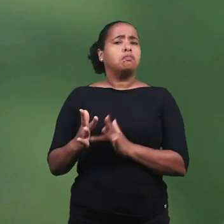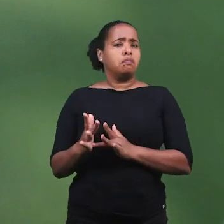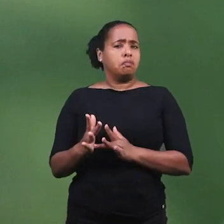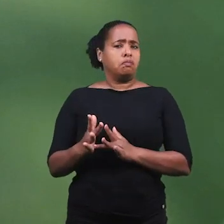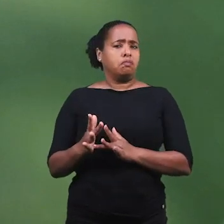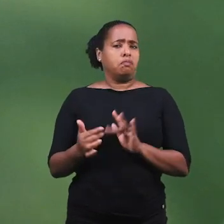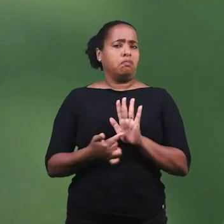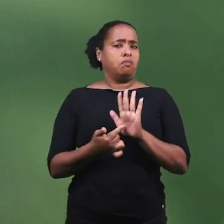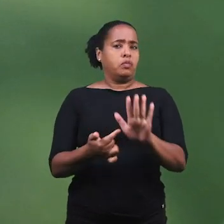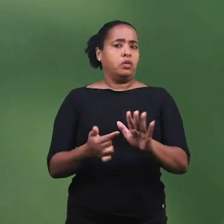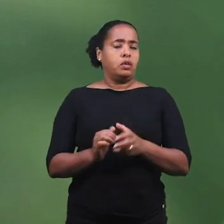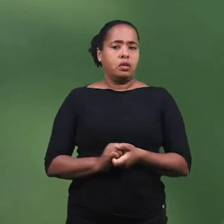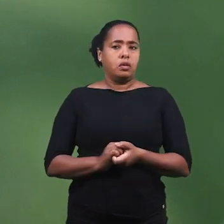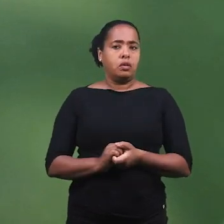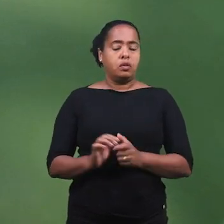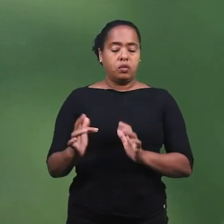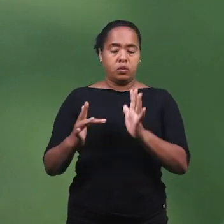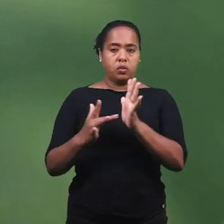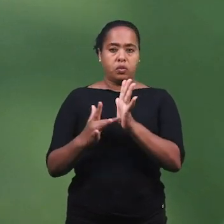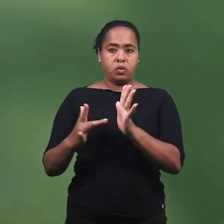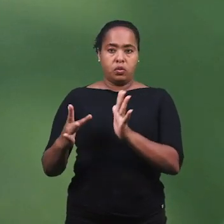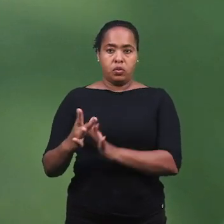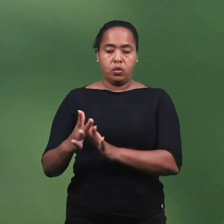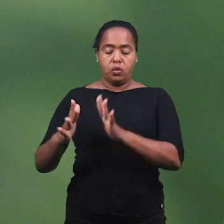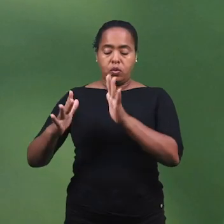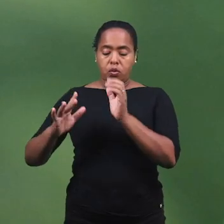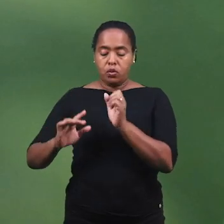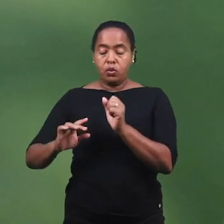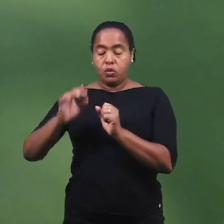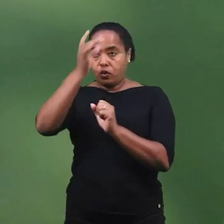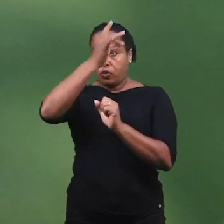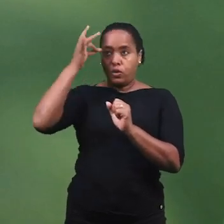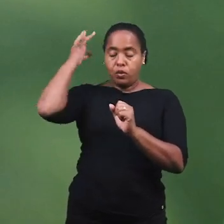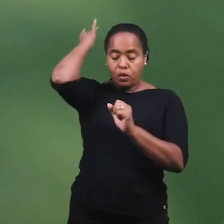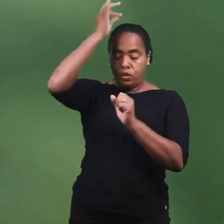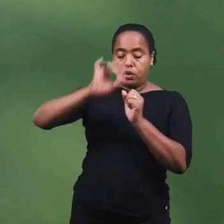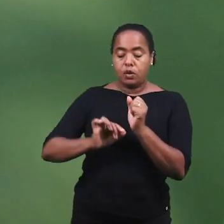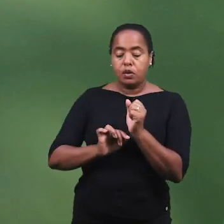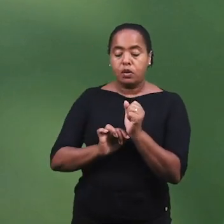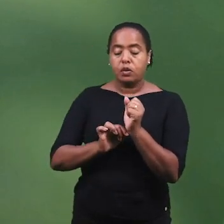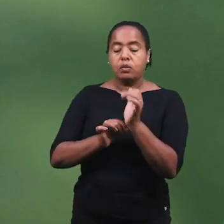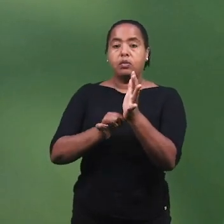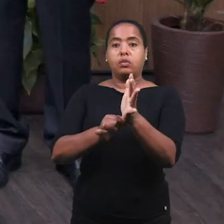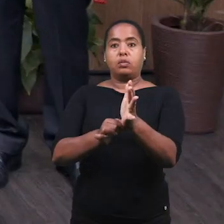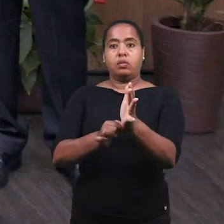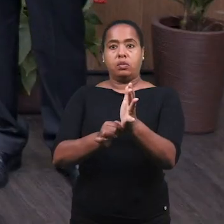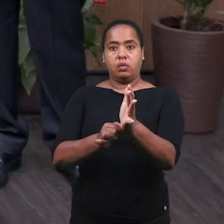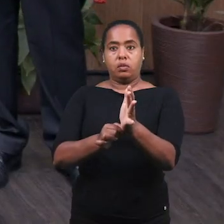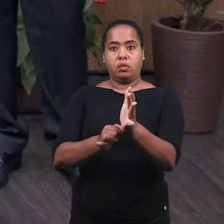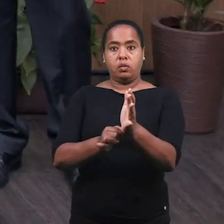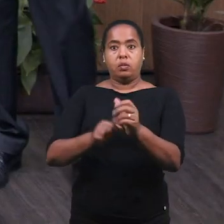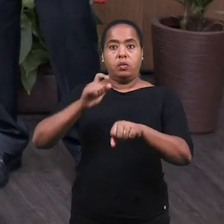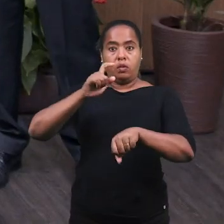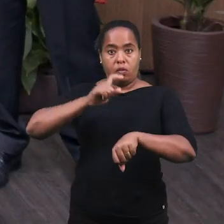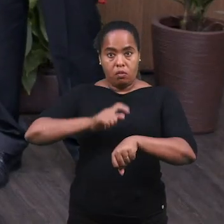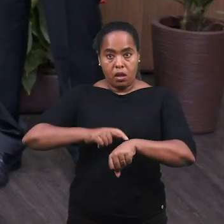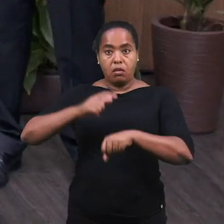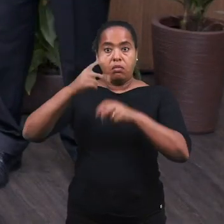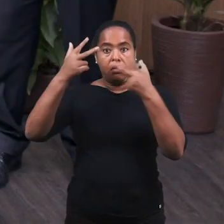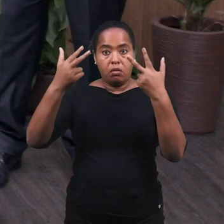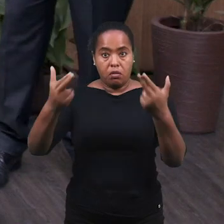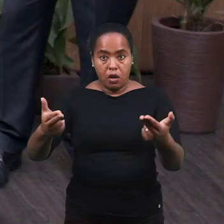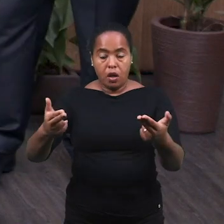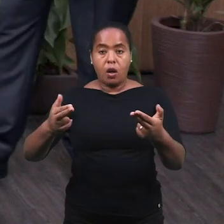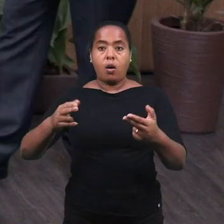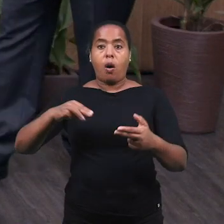Господа Иисуса. И какому Иисусе мы говорим? Иисусе, который открывается нам Духом Святым. Он